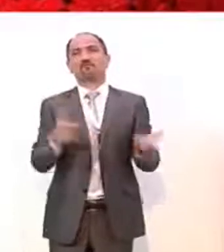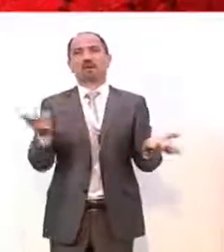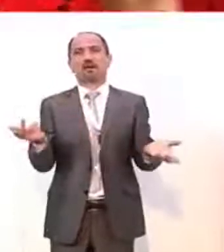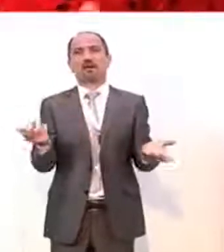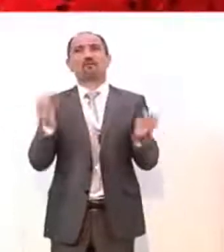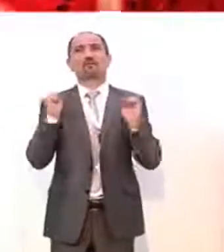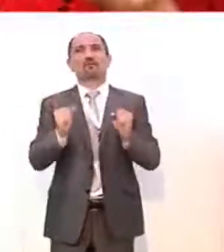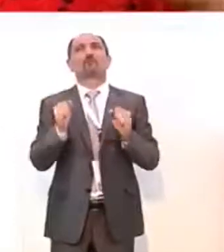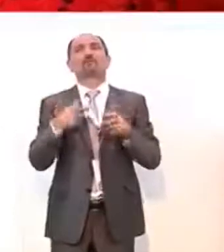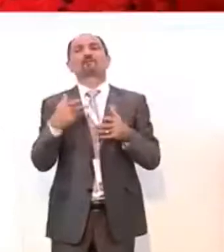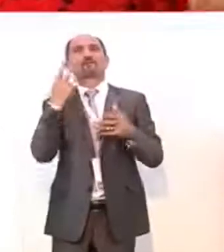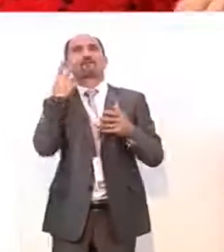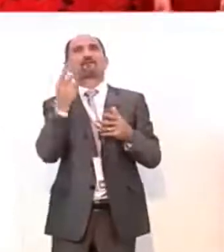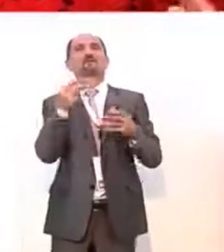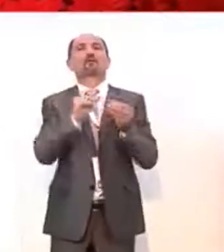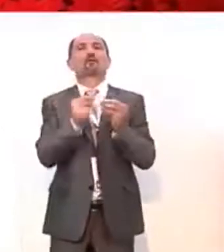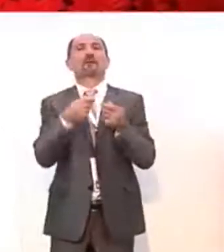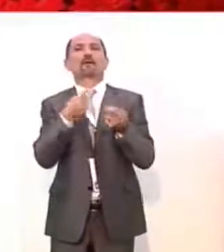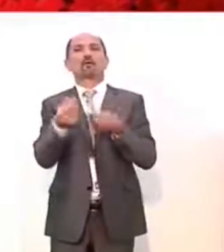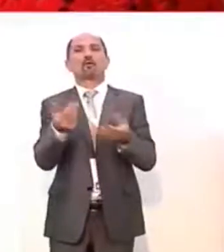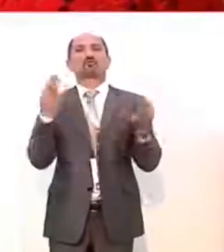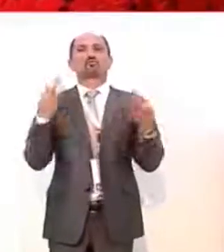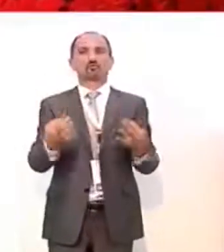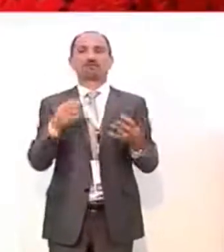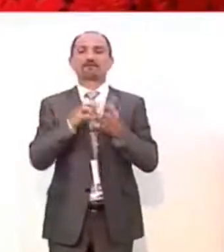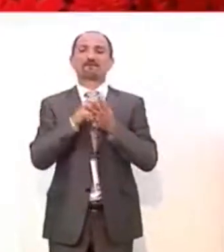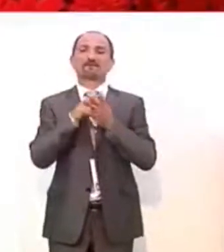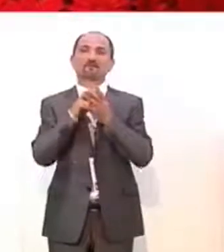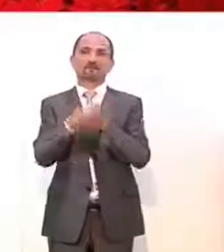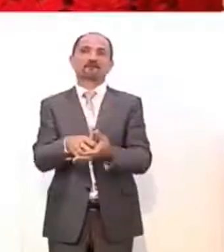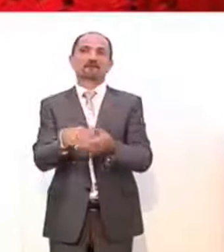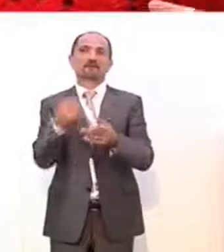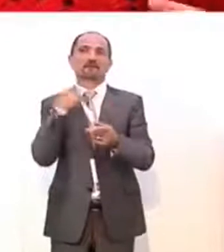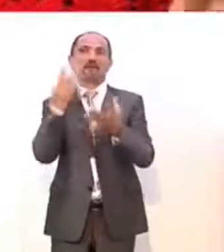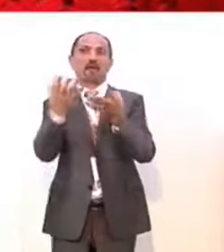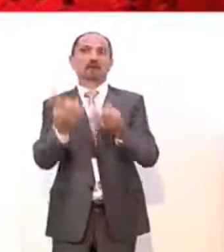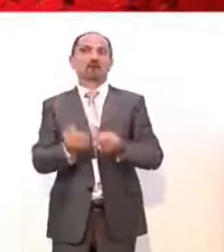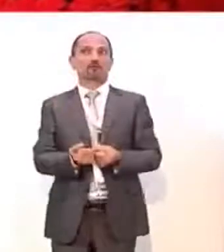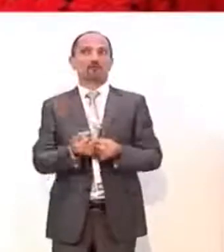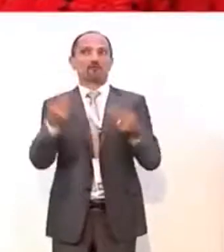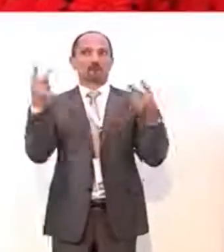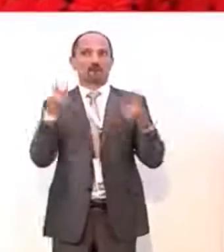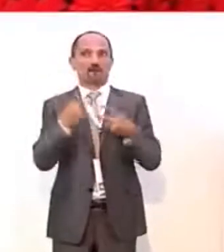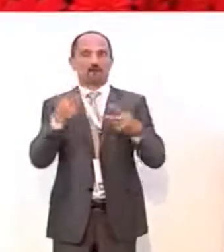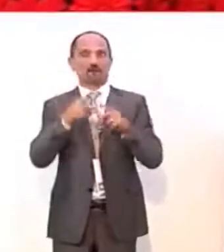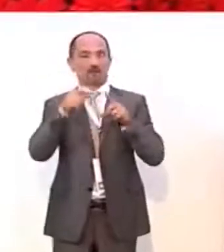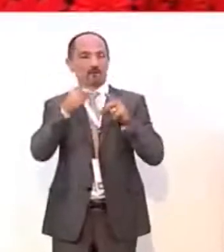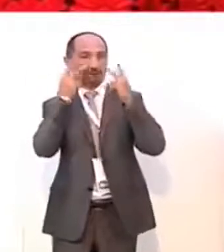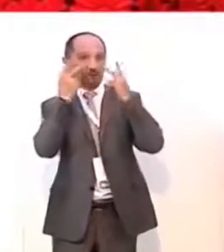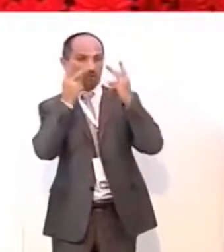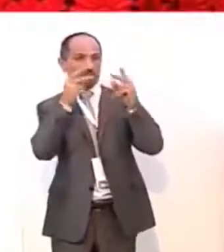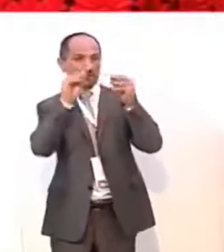sociale non può più essere vista come costo, ma deve essere investimento. Se noi adottiamo veramente quest'ottica